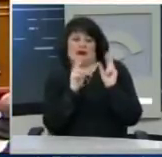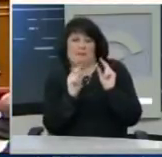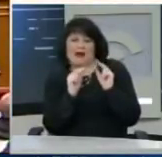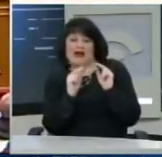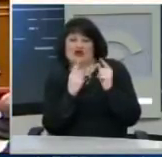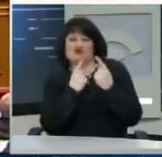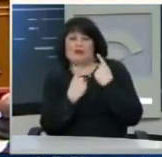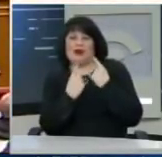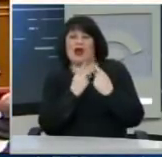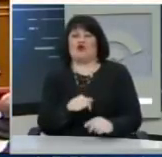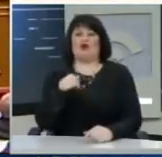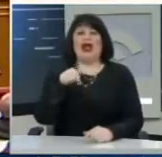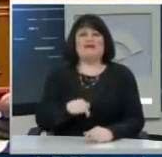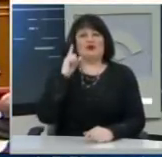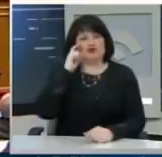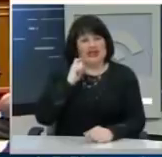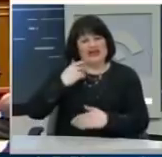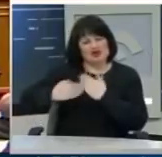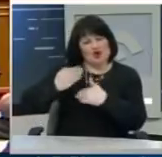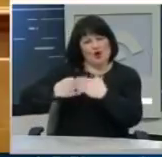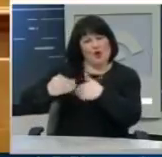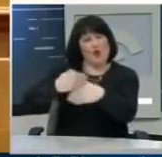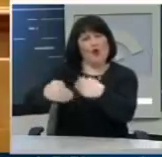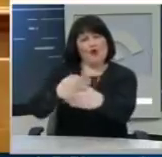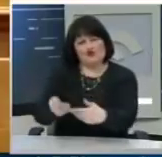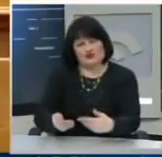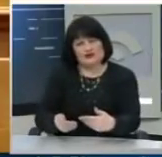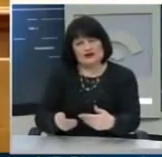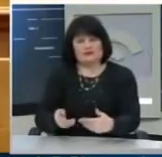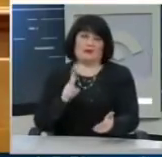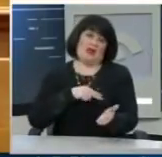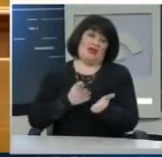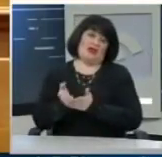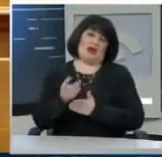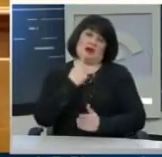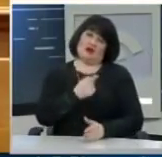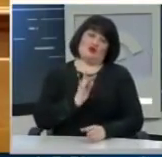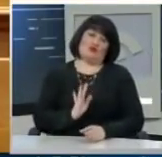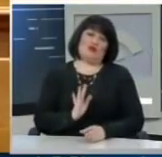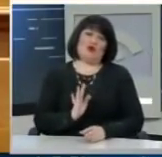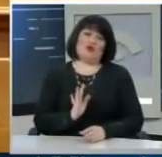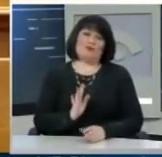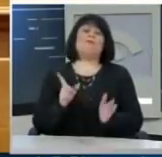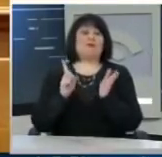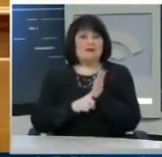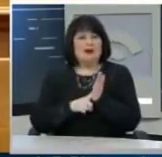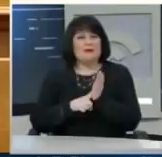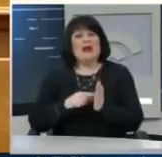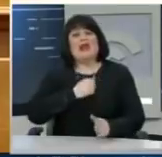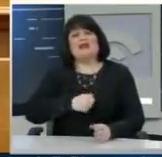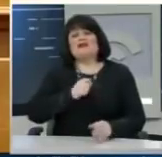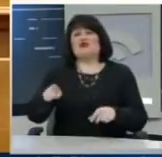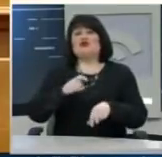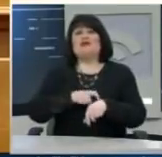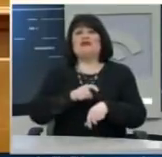Γνωρίζετε ότι κάτι τέτοιο ήταν μια διαχρονική, για να είμαι δίκαιος, αλλά δυστυχώς μέχρι